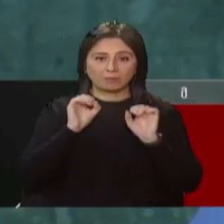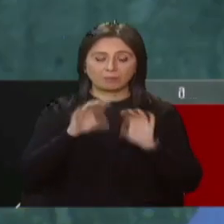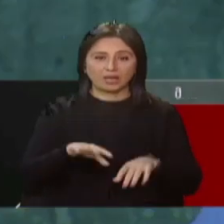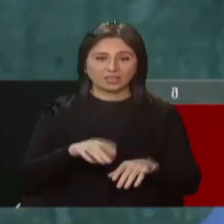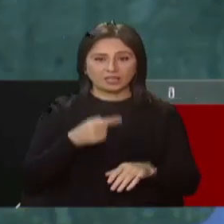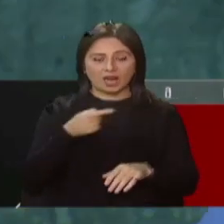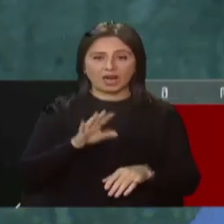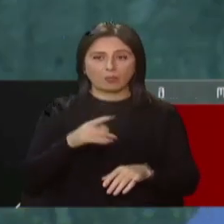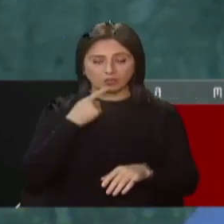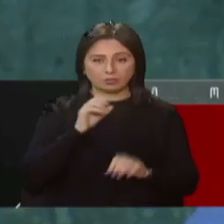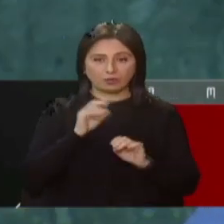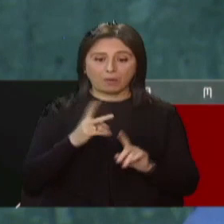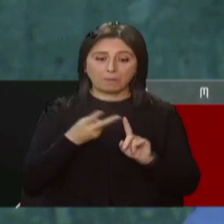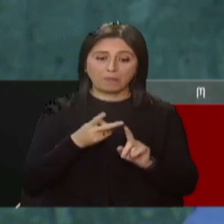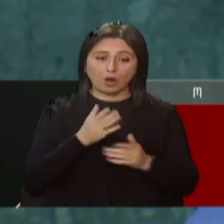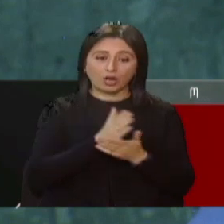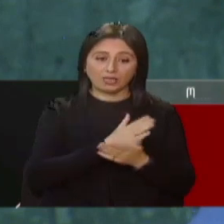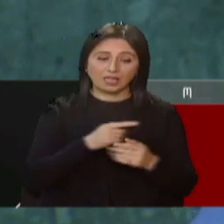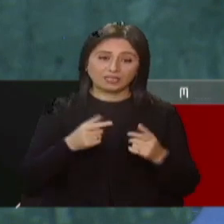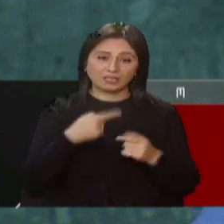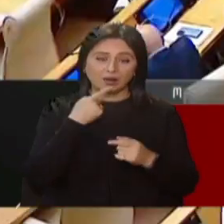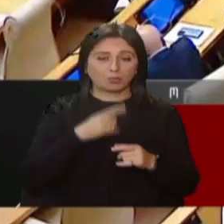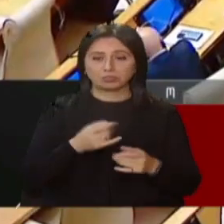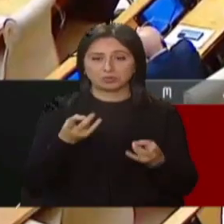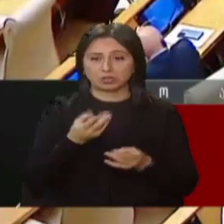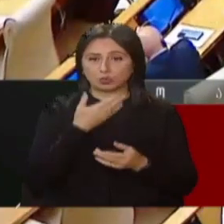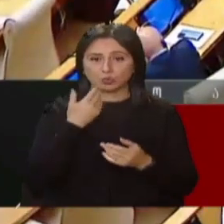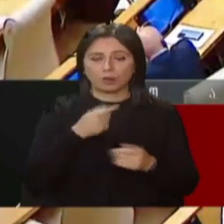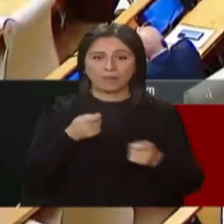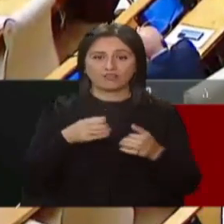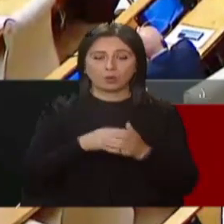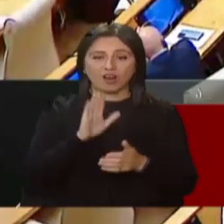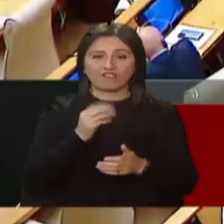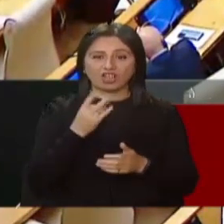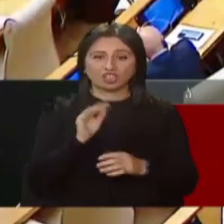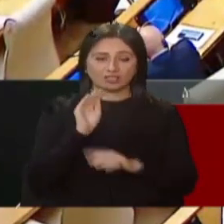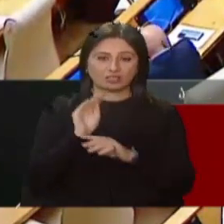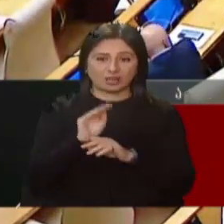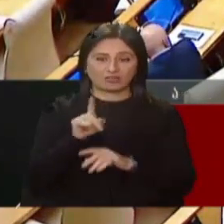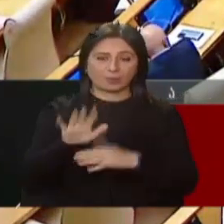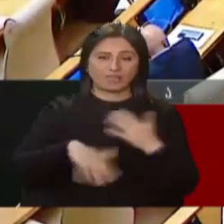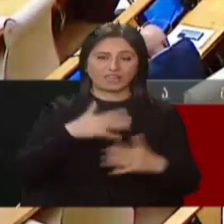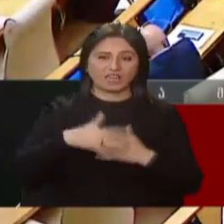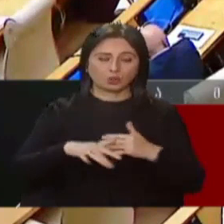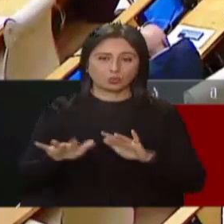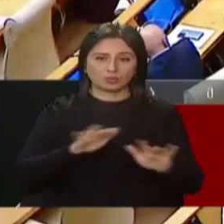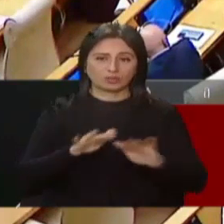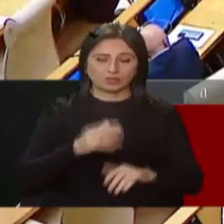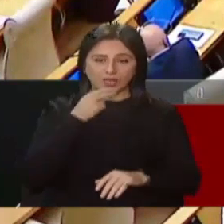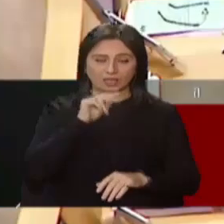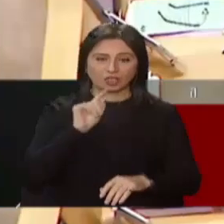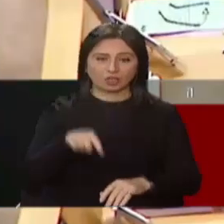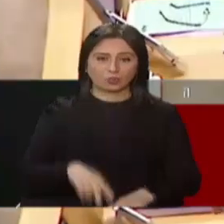არ გამორიცხავს, ოპოზიციის მეორე ნაწილი კი ამის საჭიროებას ვერ ხედავს. მმართველი გუნდი ვაშაძეს აკრიტიკებს და მას დესტრუქციულ ქმედებებში